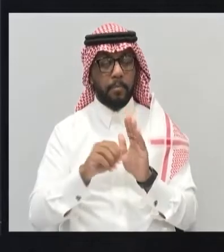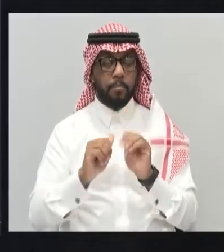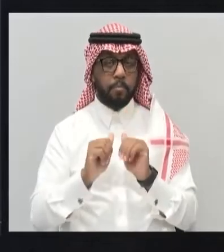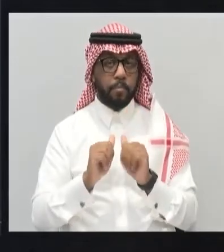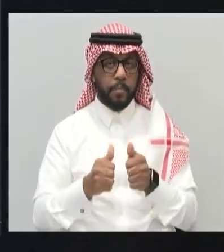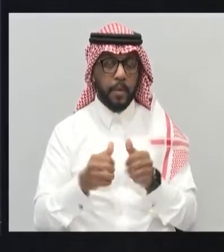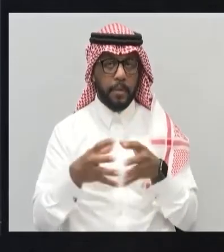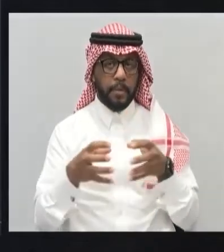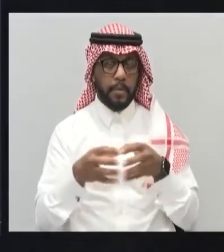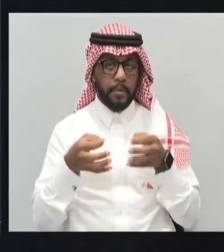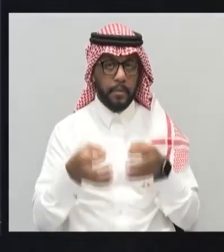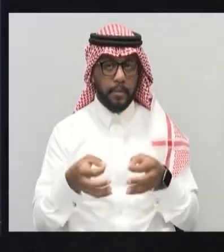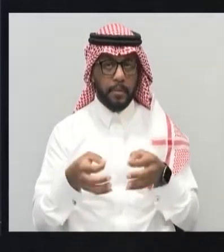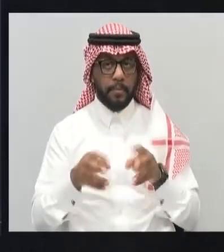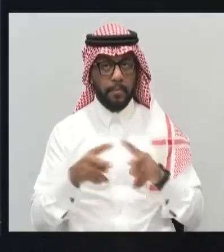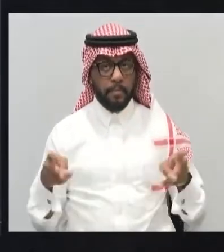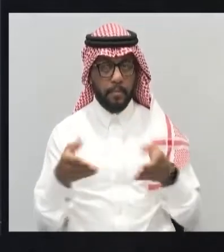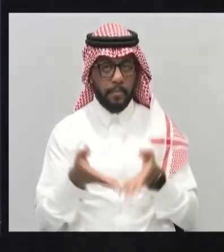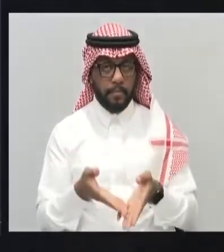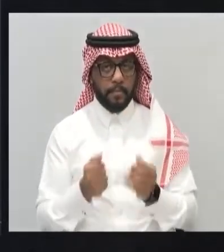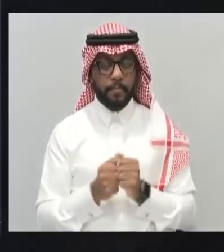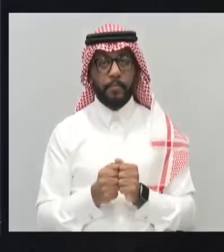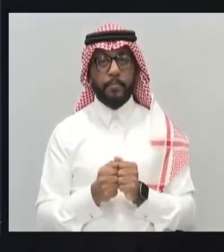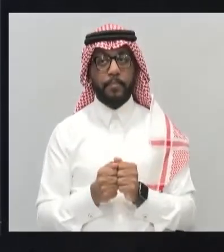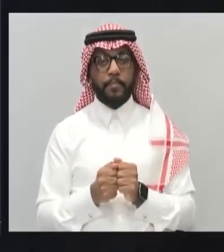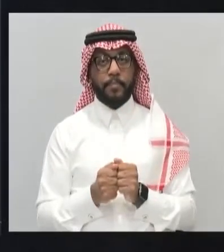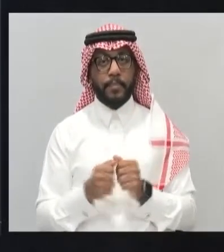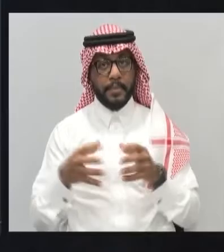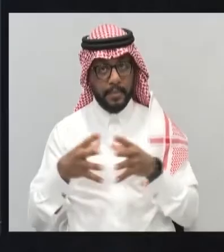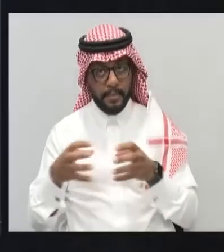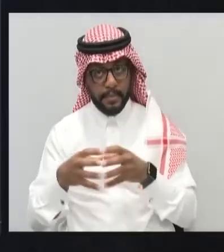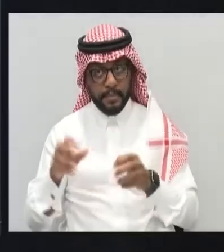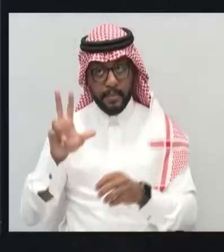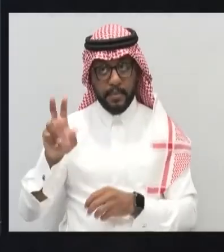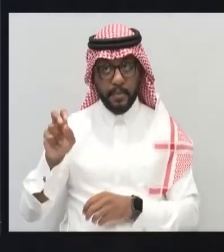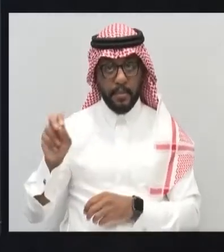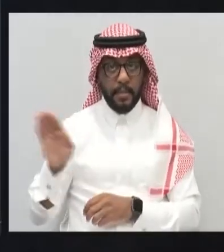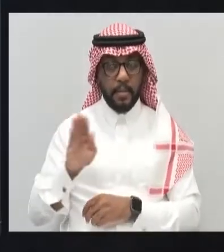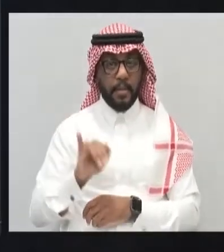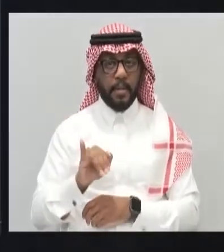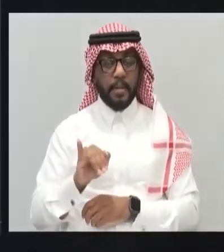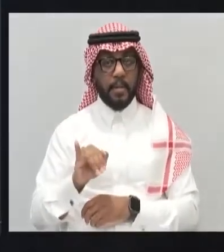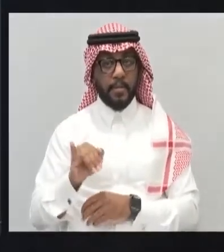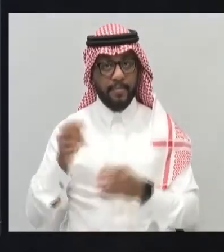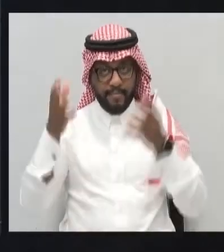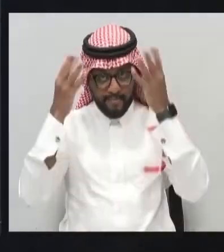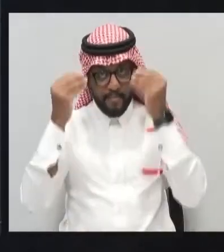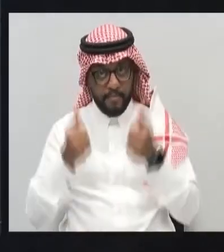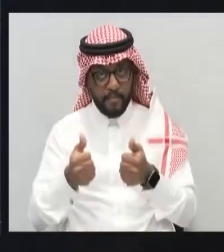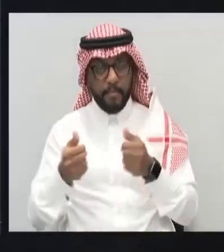التفصيل اولها ماذا نعم تعريف القسم وكذلك